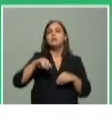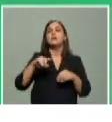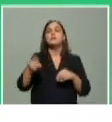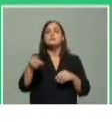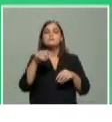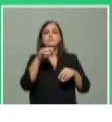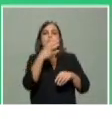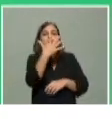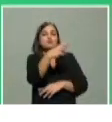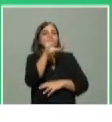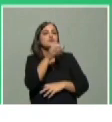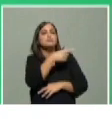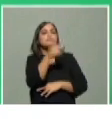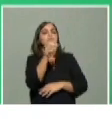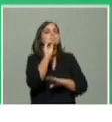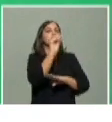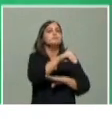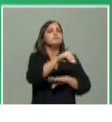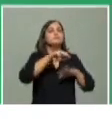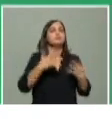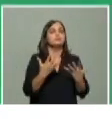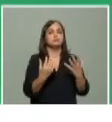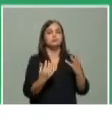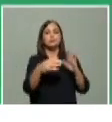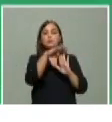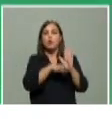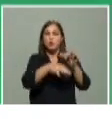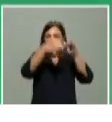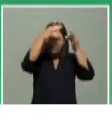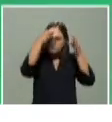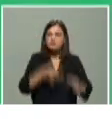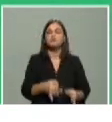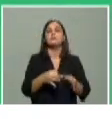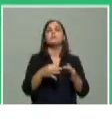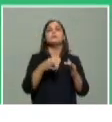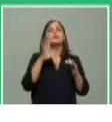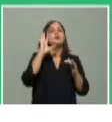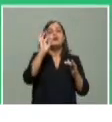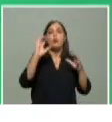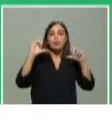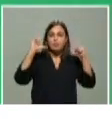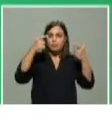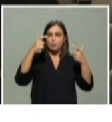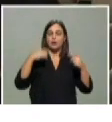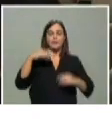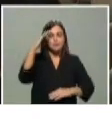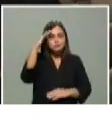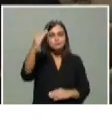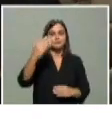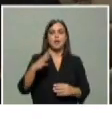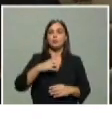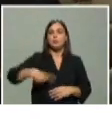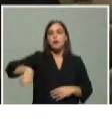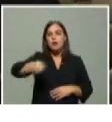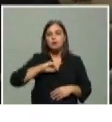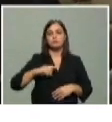μια αλλαγή στον τρόπο παρακολούθησης. Δηλαδή, από ένα σύστημα θα πηγαίναμε σε ένα άλλο σύστημα. Οπότε, λένε